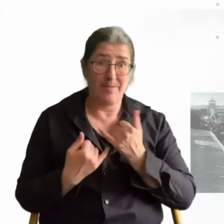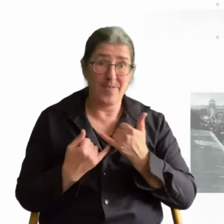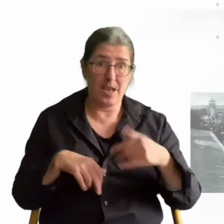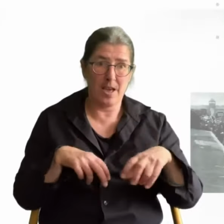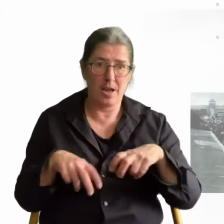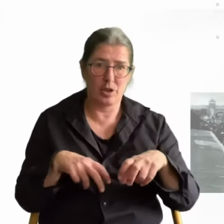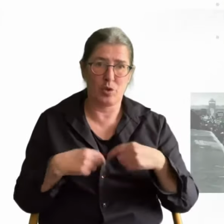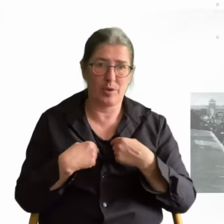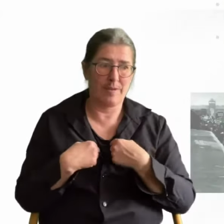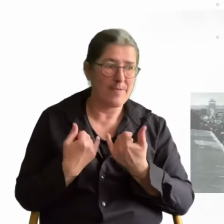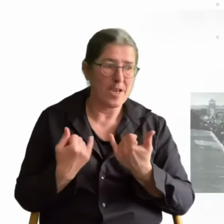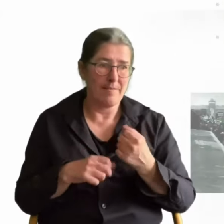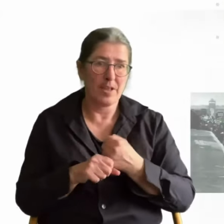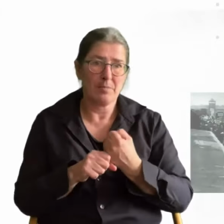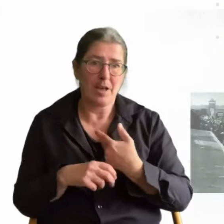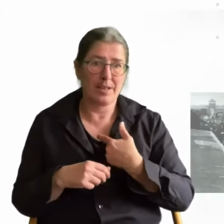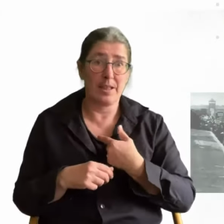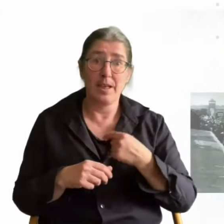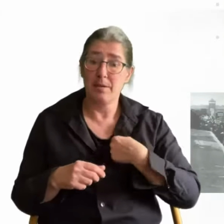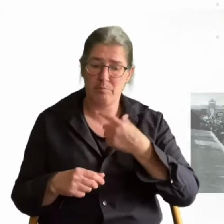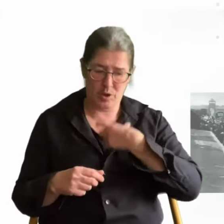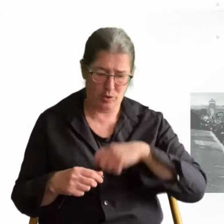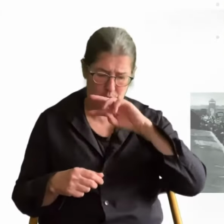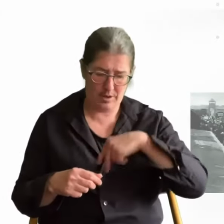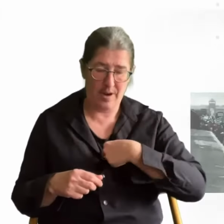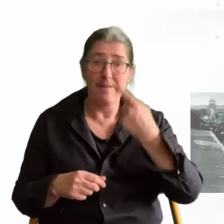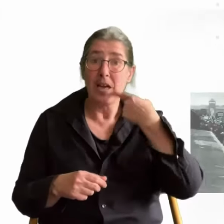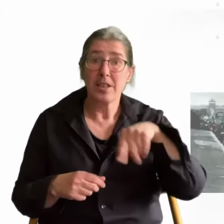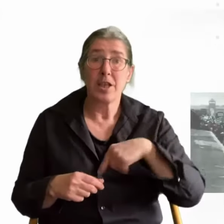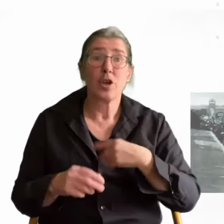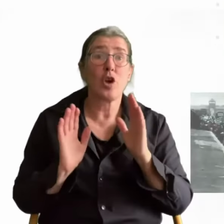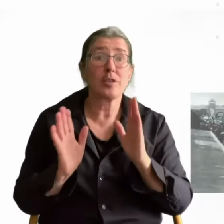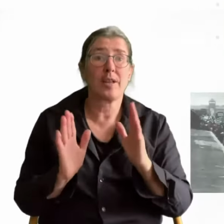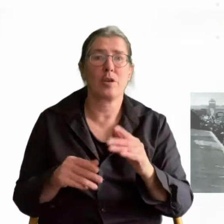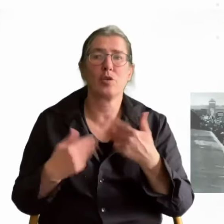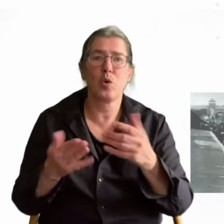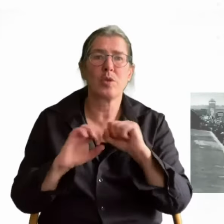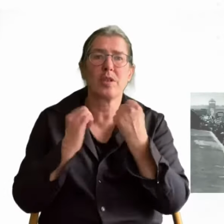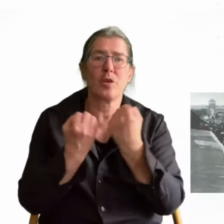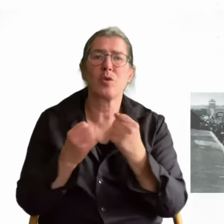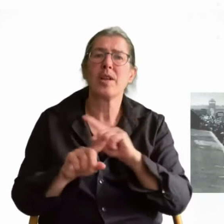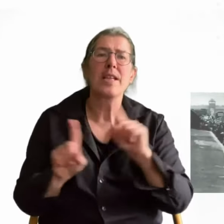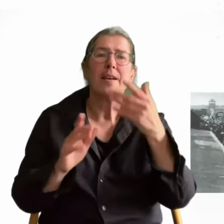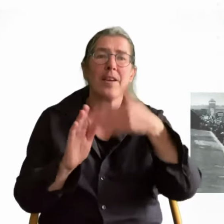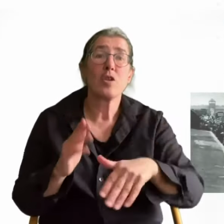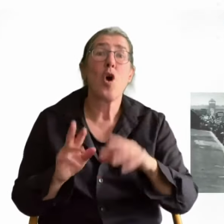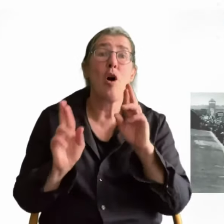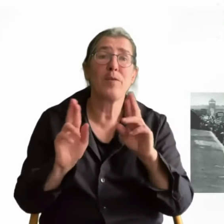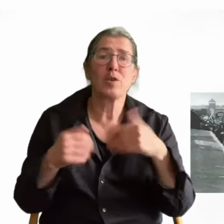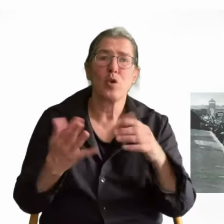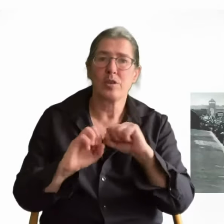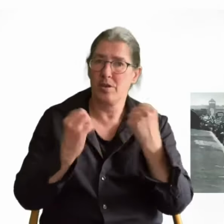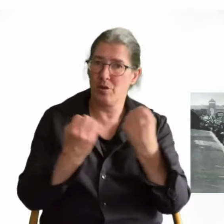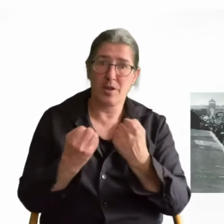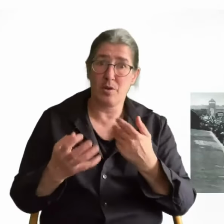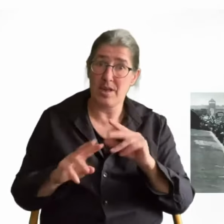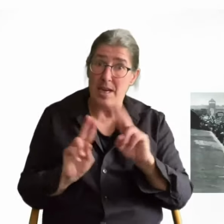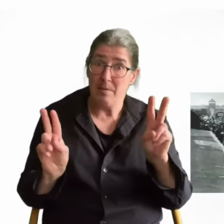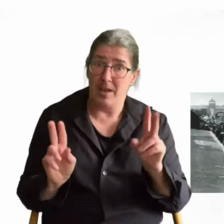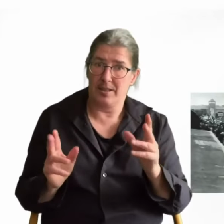reagieren ich persönlich weiß es nicht ich war gottseidank noch nie in so einer situation und hoffe dass ich auch nie in so eine situation